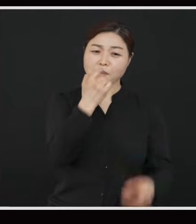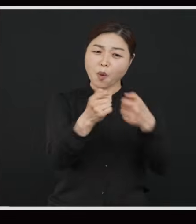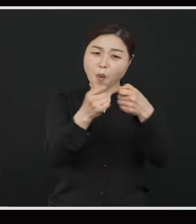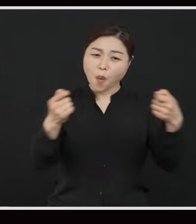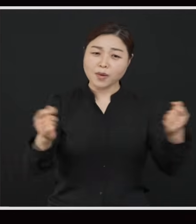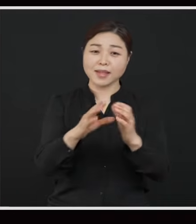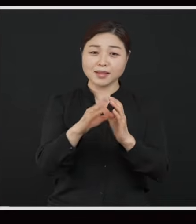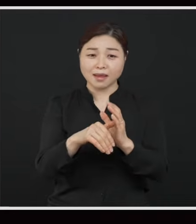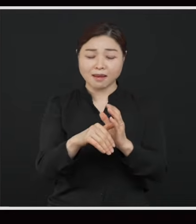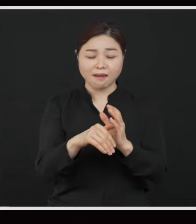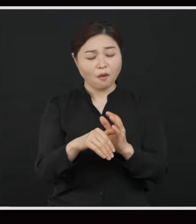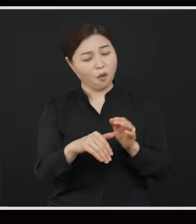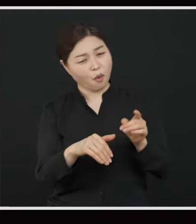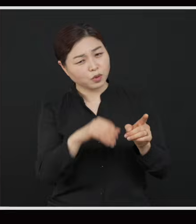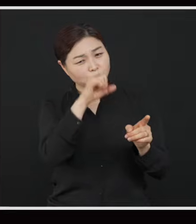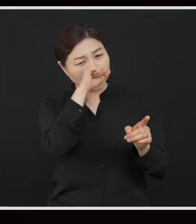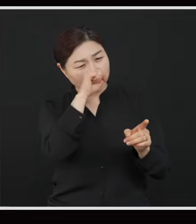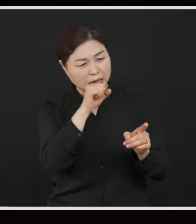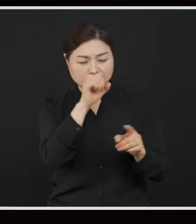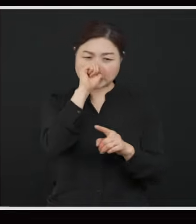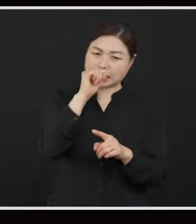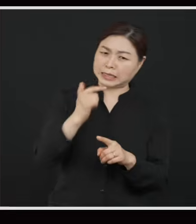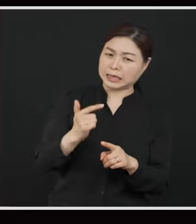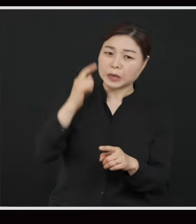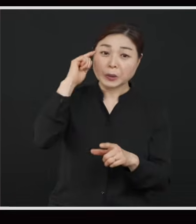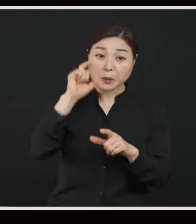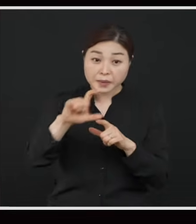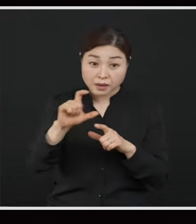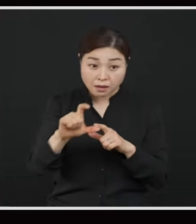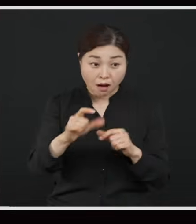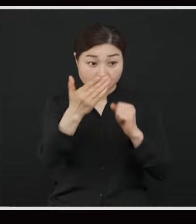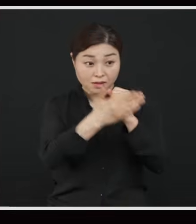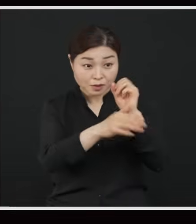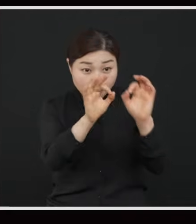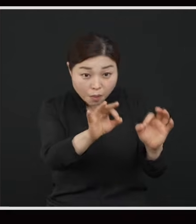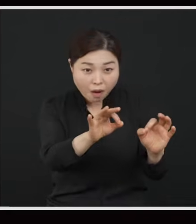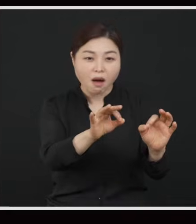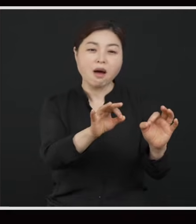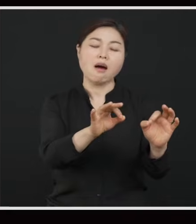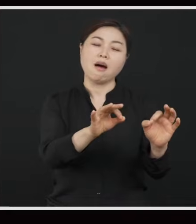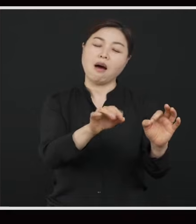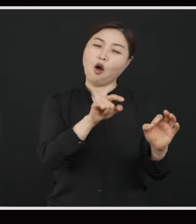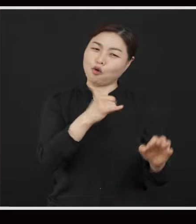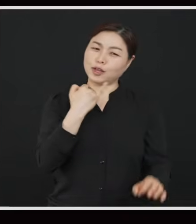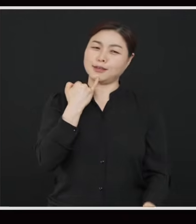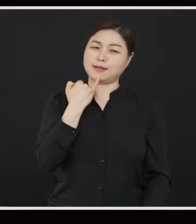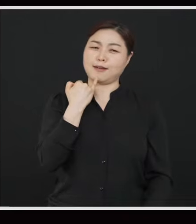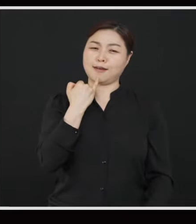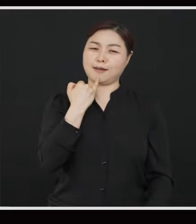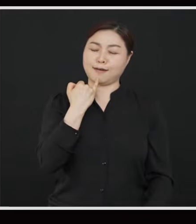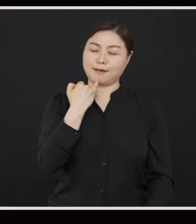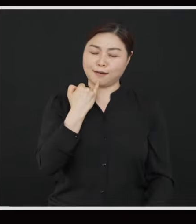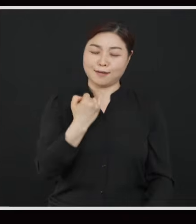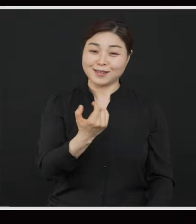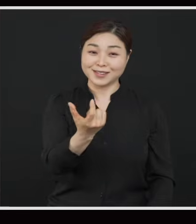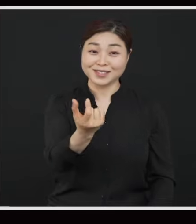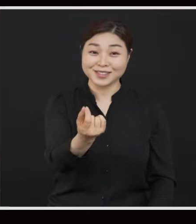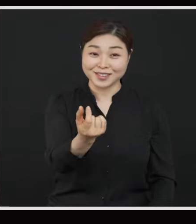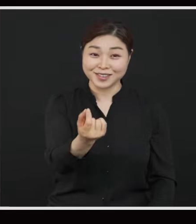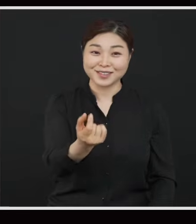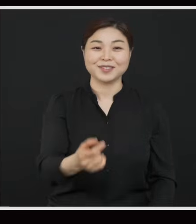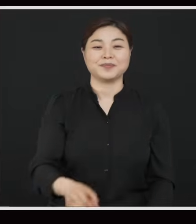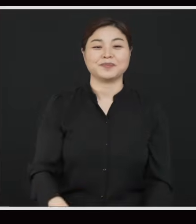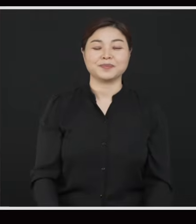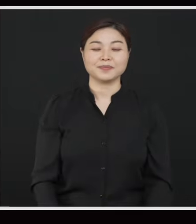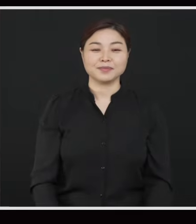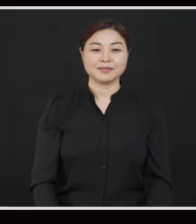때 좋을까 나쁠까 고민을 하다가 이런 경우를 보면은 나쁘지 않네 하는 느낌이 드는